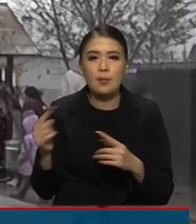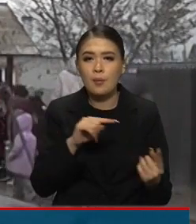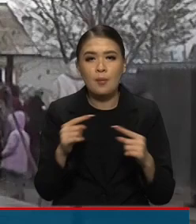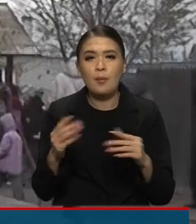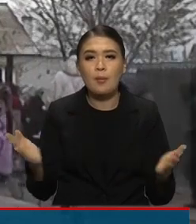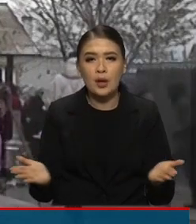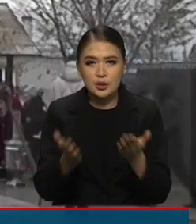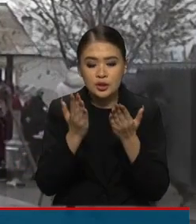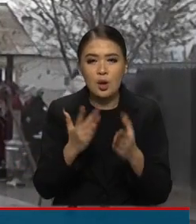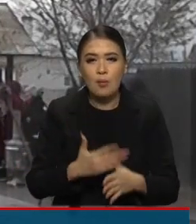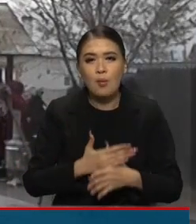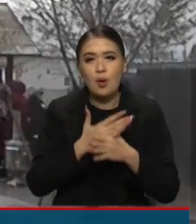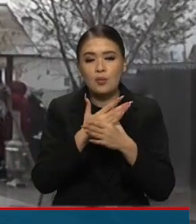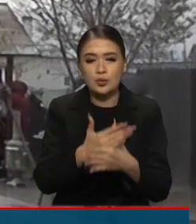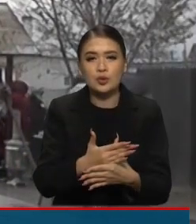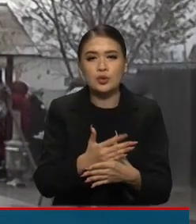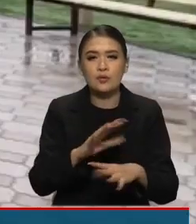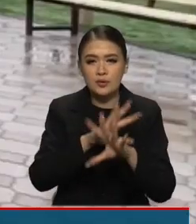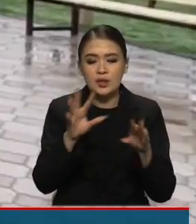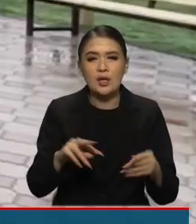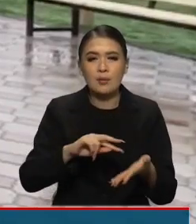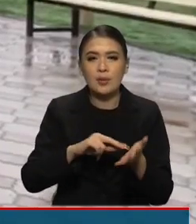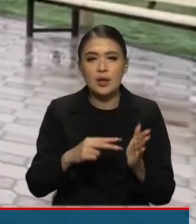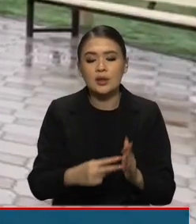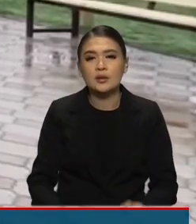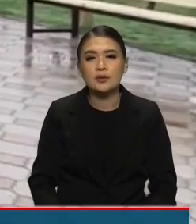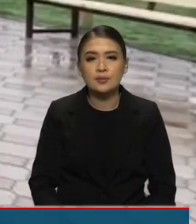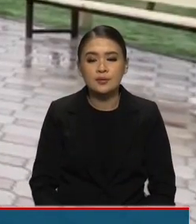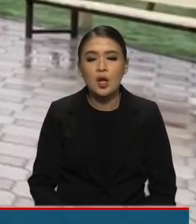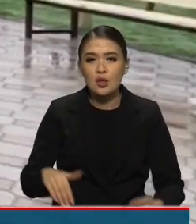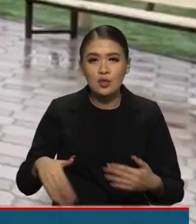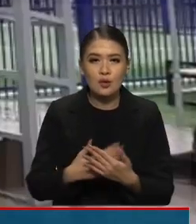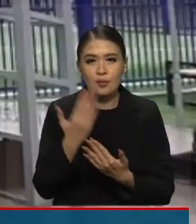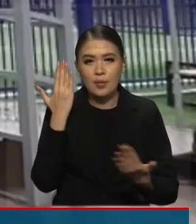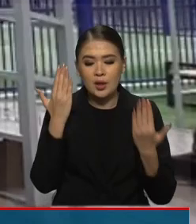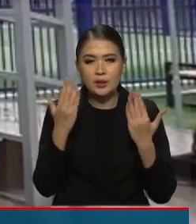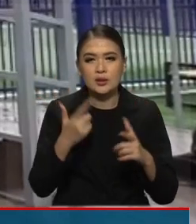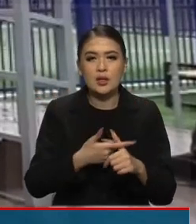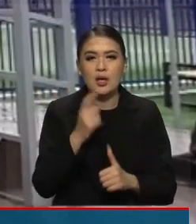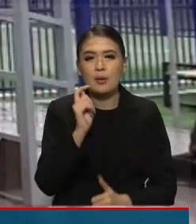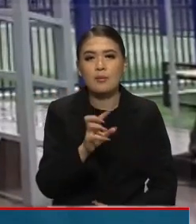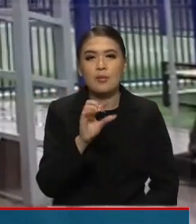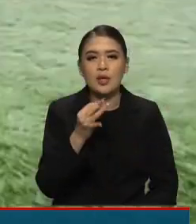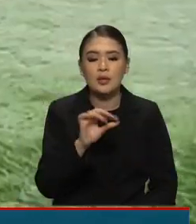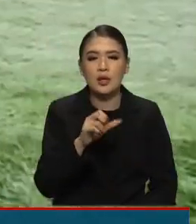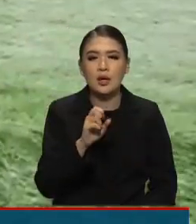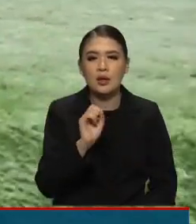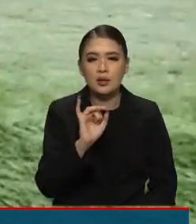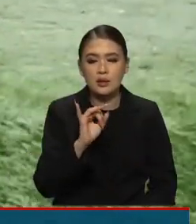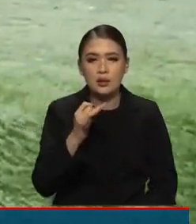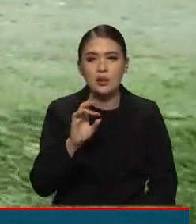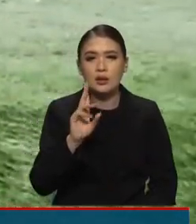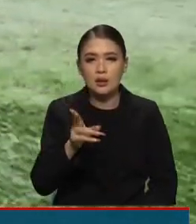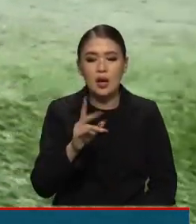и оказывают помощь в реализации этих проектов. Новый парк получил название «Бидаил». Весной здесь посадят деревья и цветы,